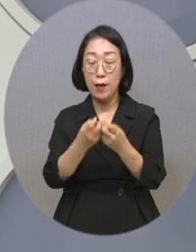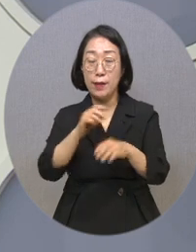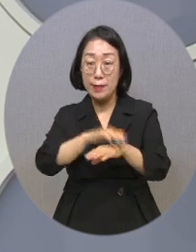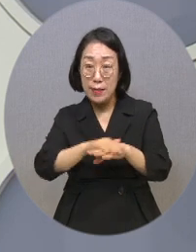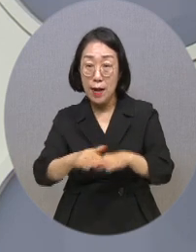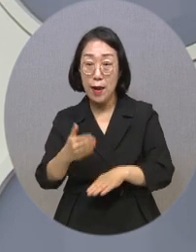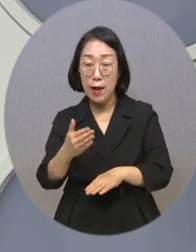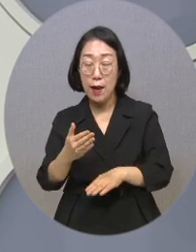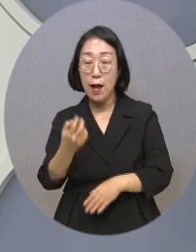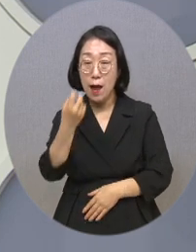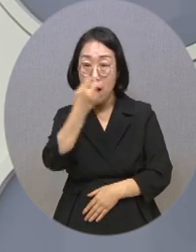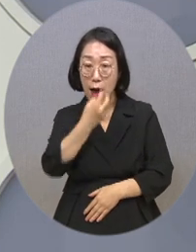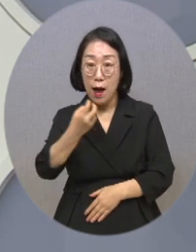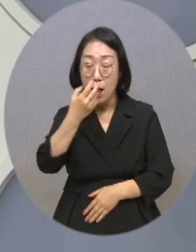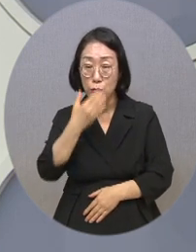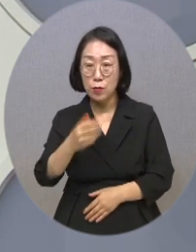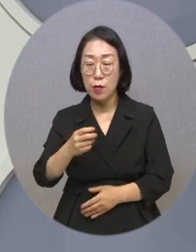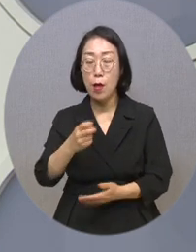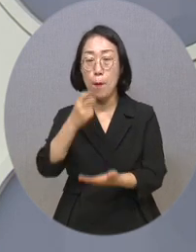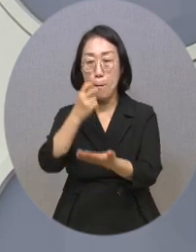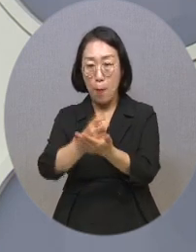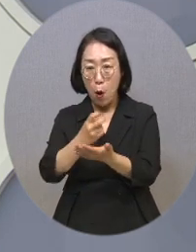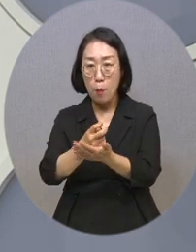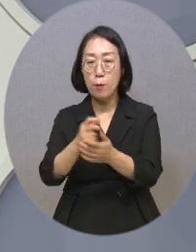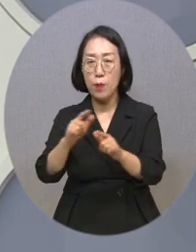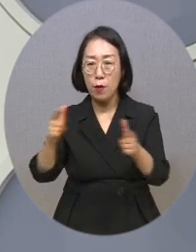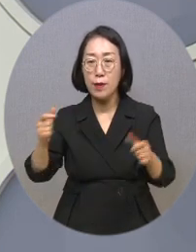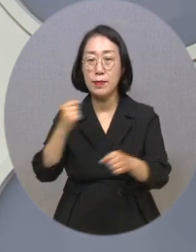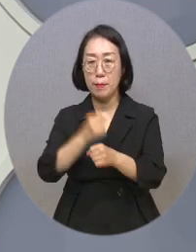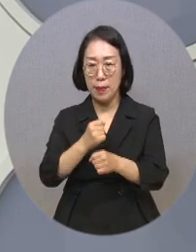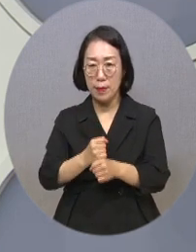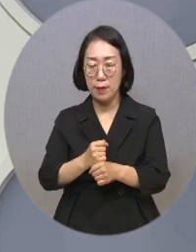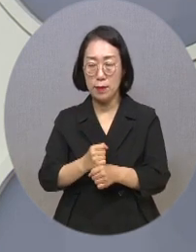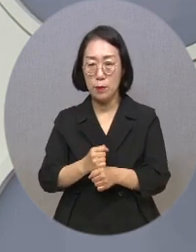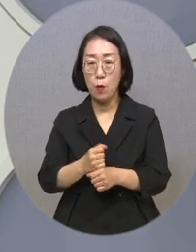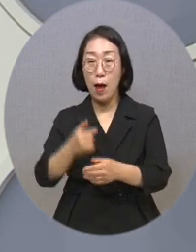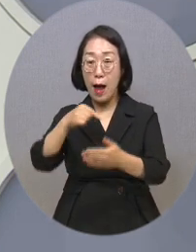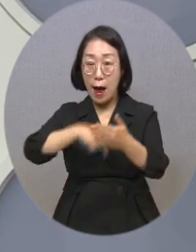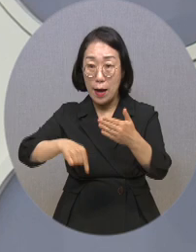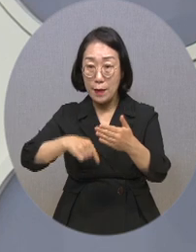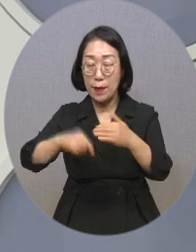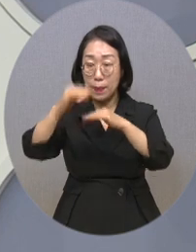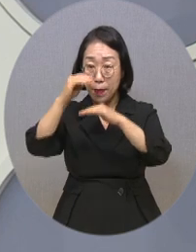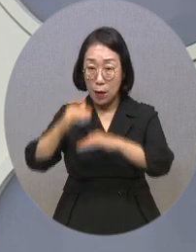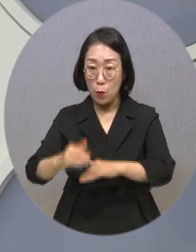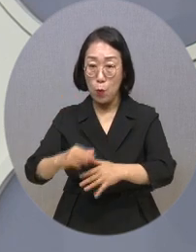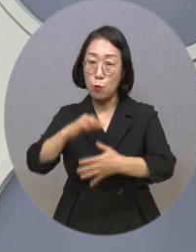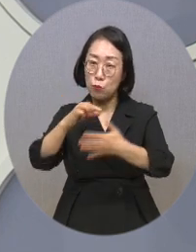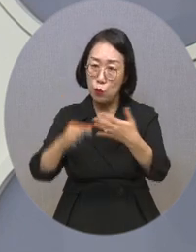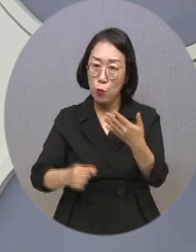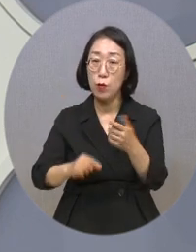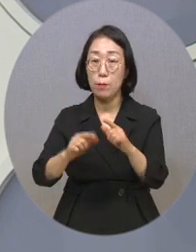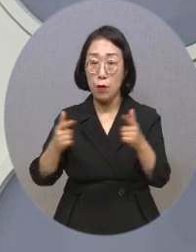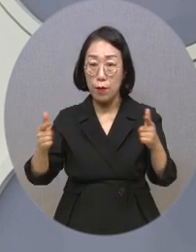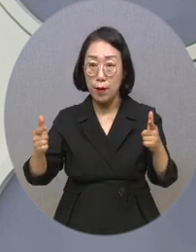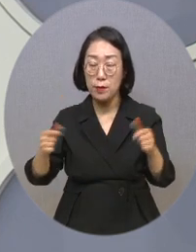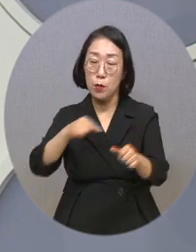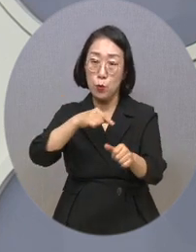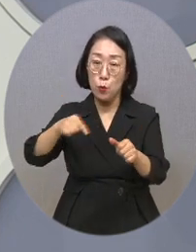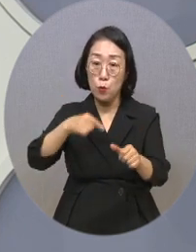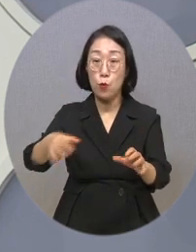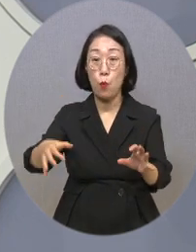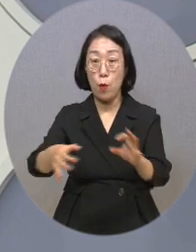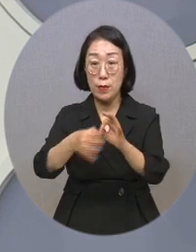할 수 있느냐, 법과 제도를 어떻게 만드느냐, 또 소프트웨어를 어떻게 해서 교육을 어떻게 하는 게 좋으냐 이런 데 더